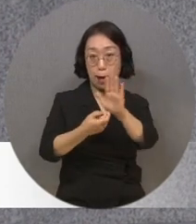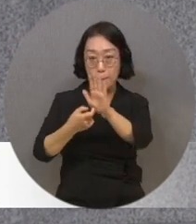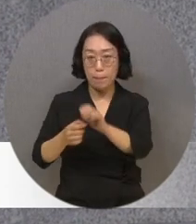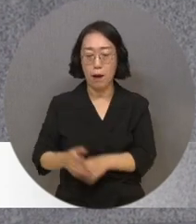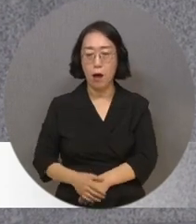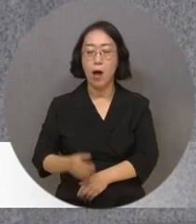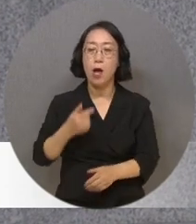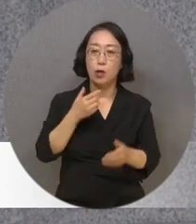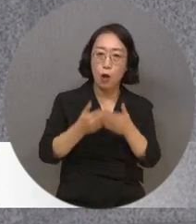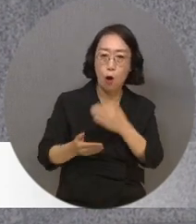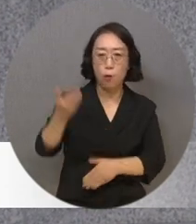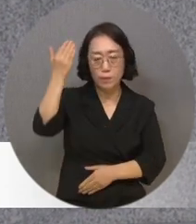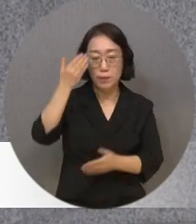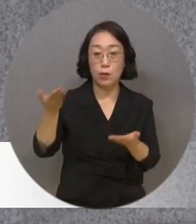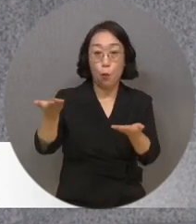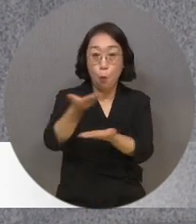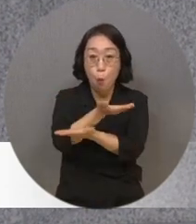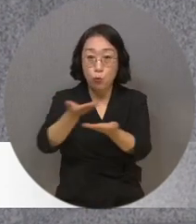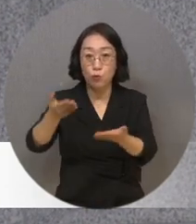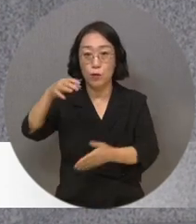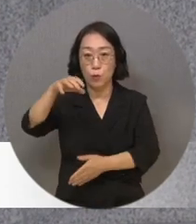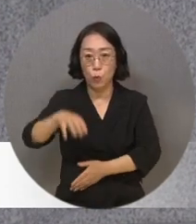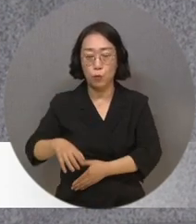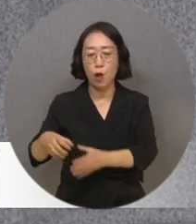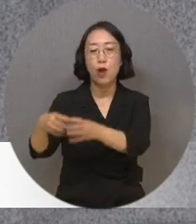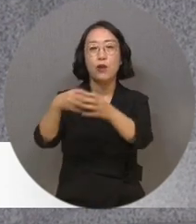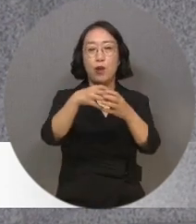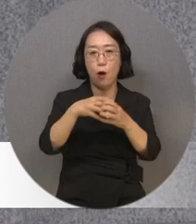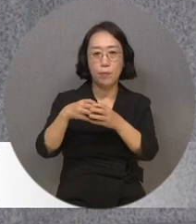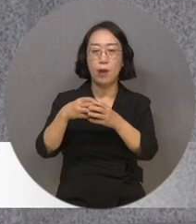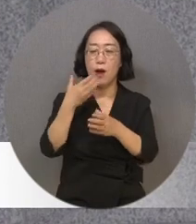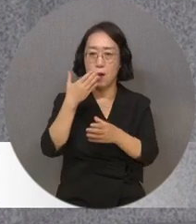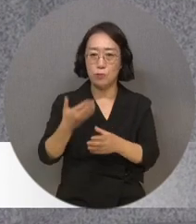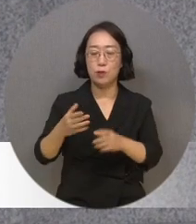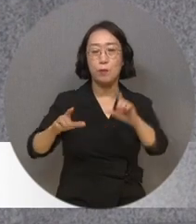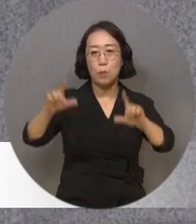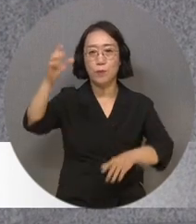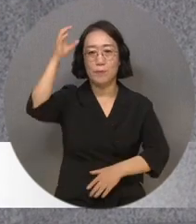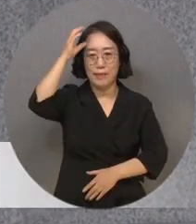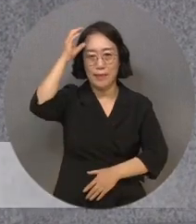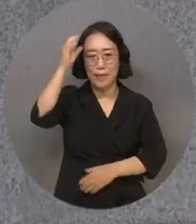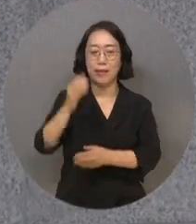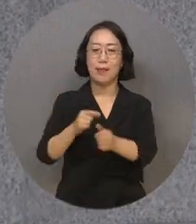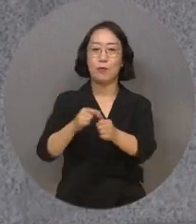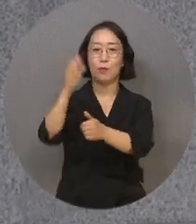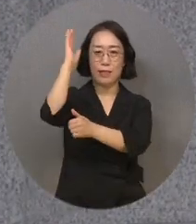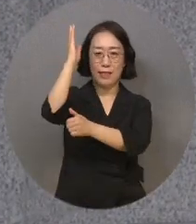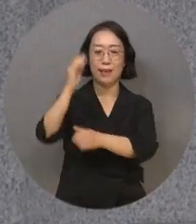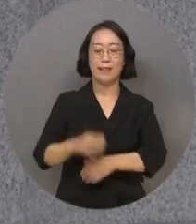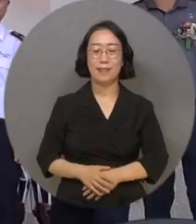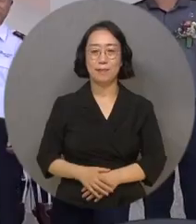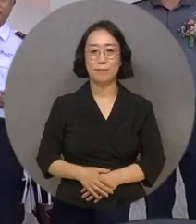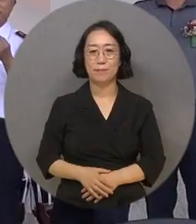경험과 지식을 공유하는 훌륭한 장어로서 협력을 기반을 다지는 모습을 기대하겠다고 말했습니다